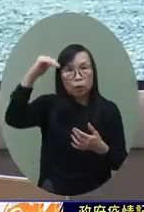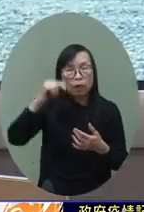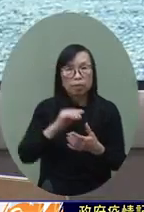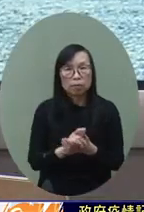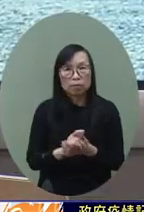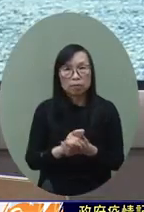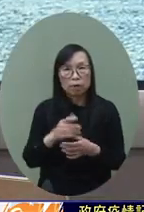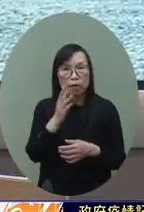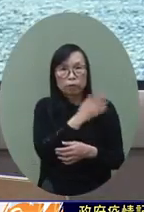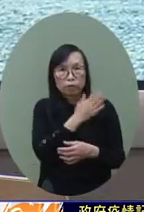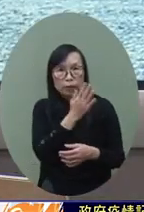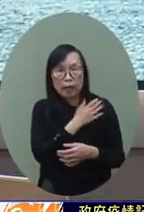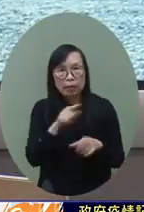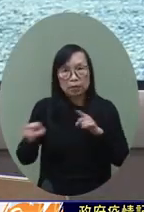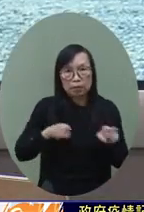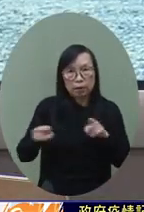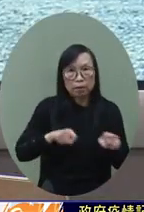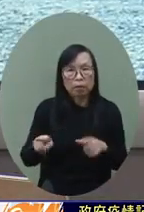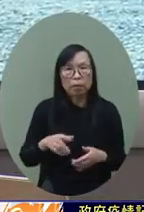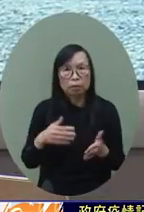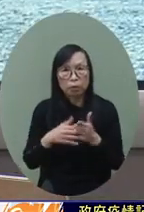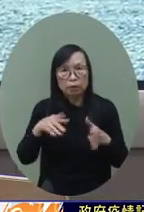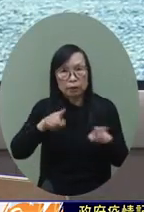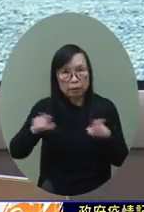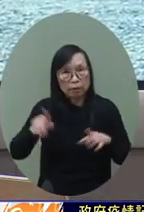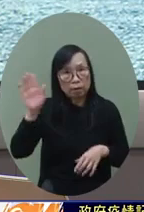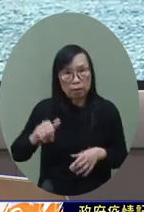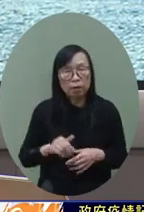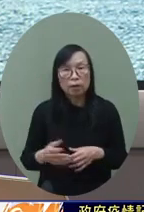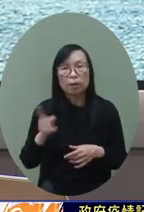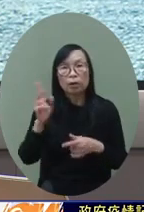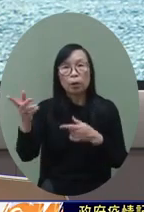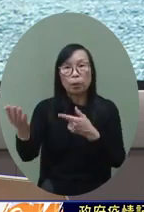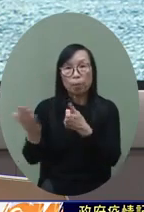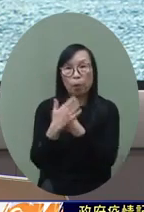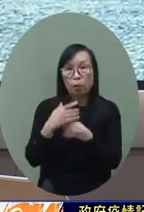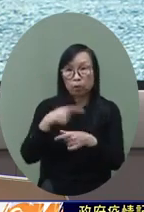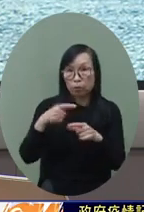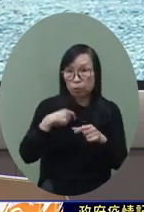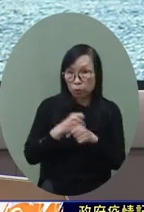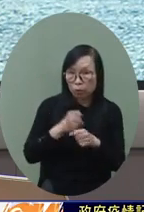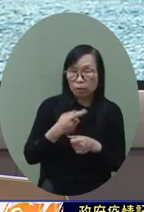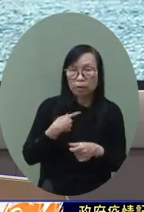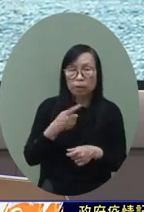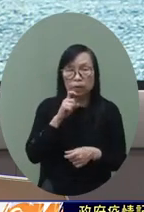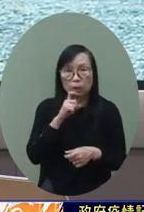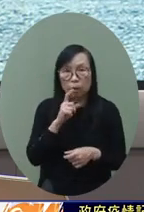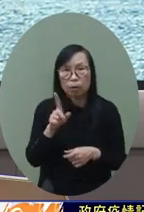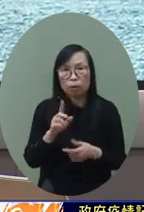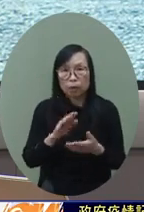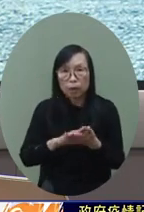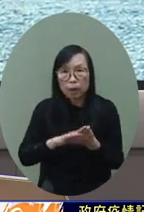個即指揮啦、總指揮啦。咁當然佢哋係幫我哋做嘢啦。咁所以有啲咩嘢我哋都係